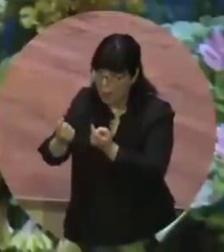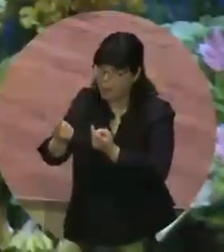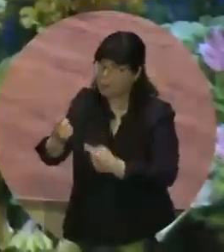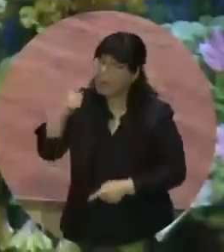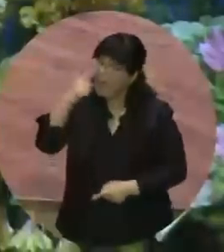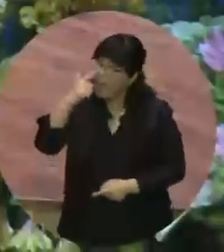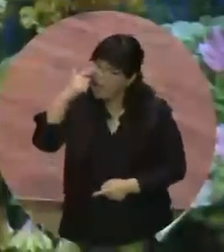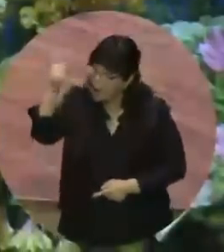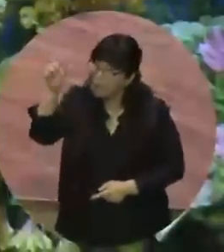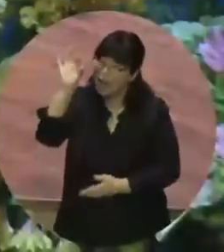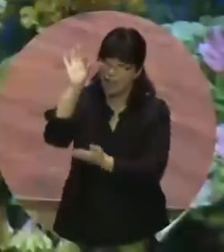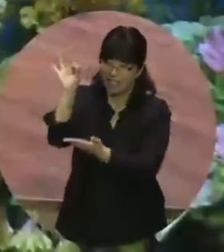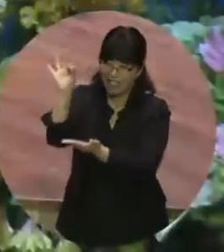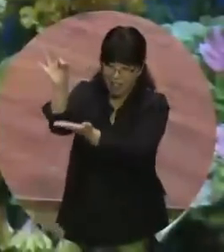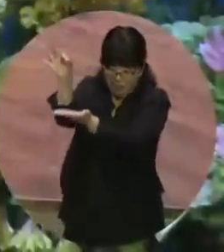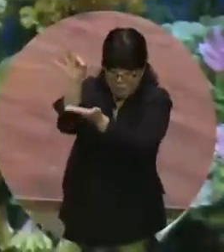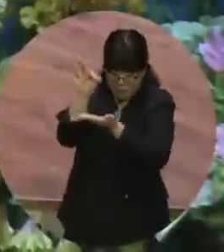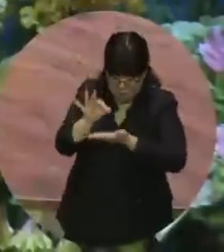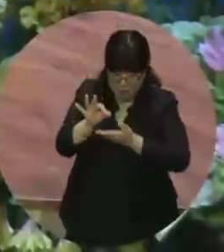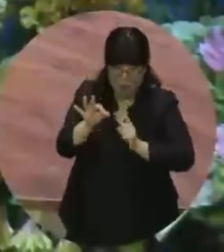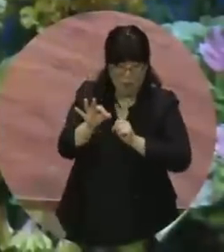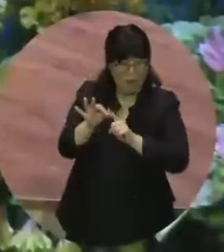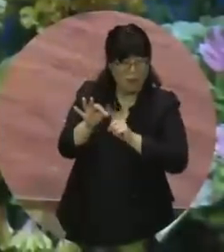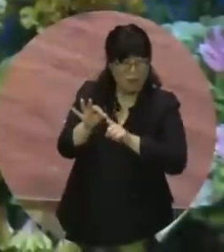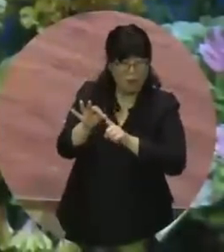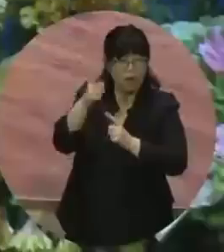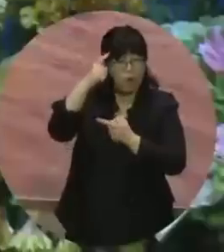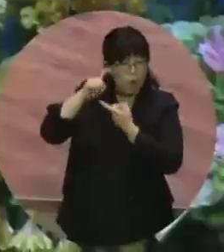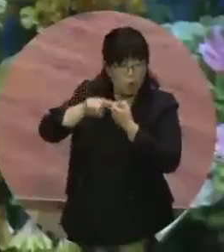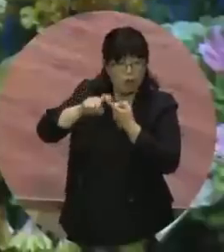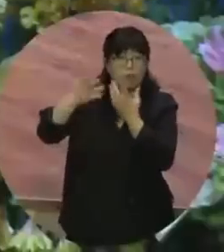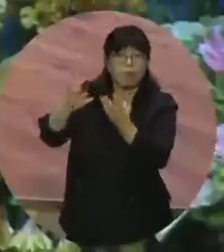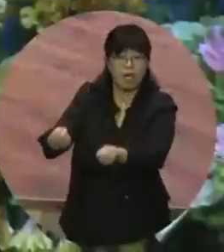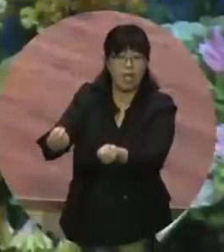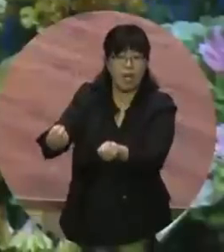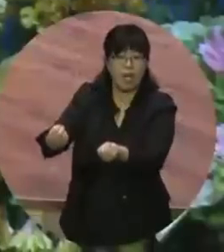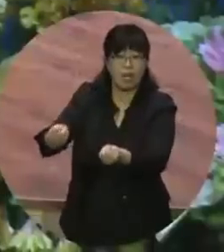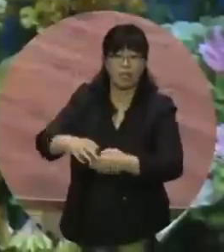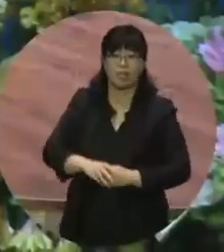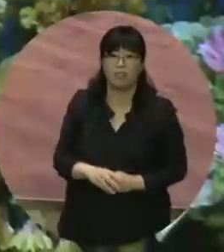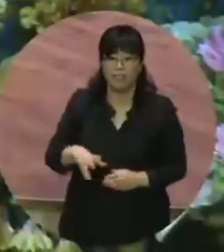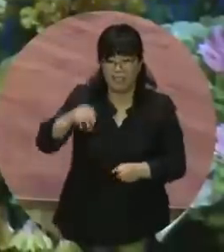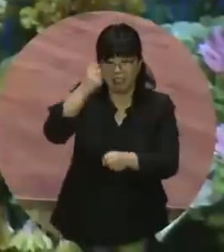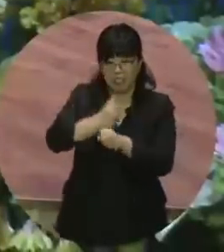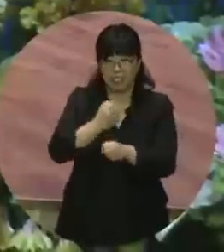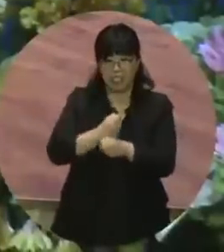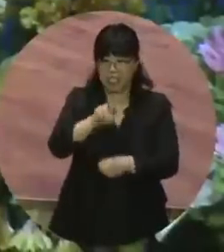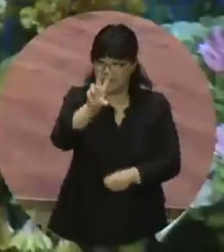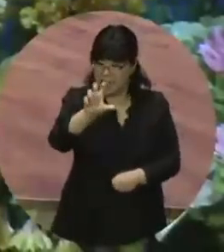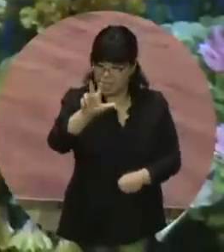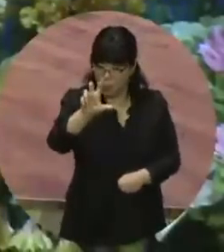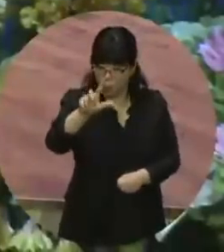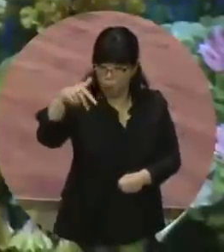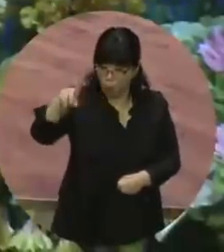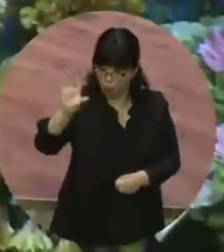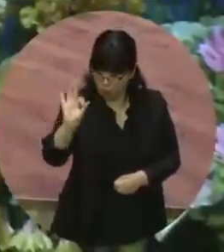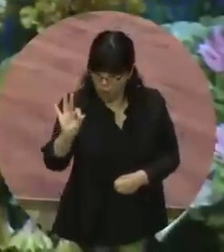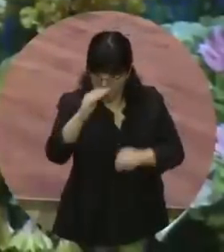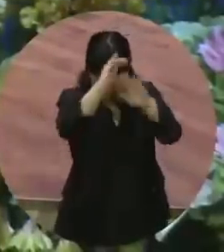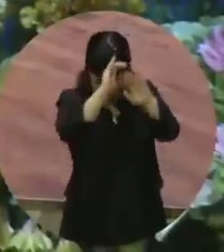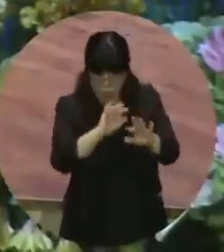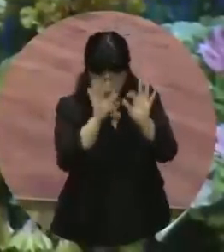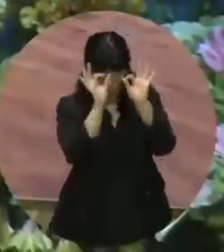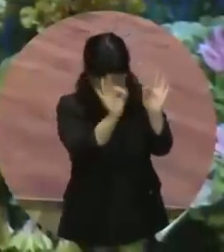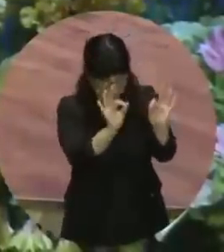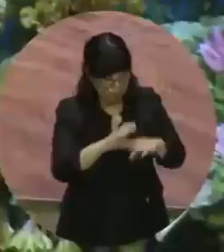있었어요. 에서가 얼마나 영적인 부분에 관심이 없었느냐. 창세기 5장에 보면 장자권을 소홀히 해서